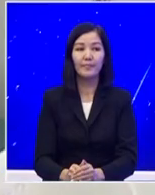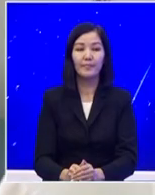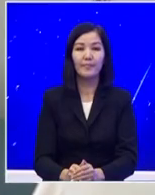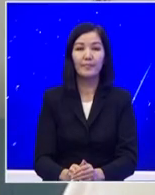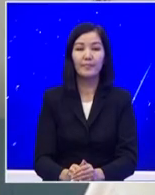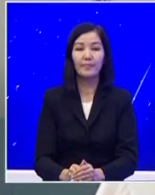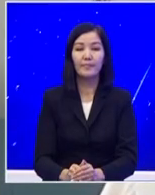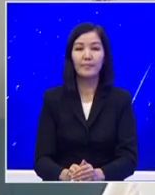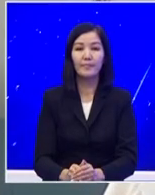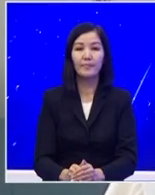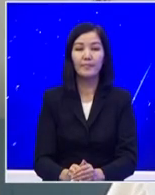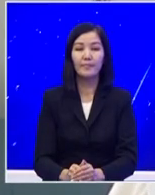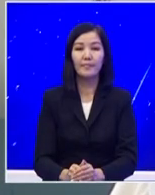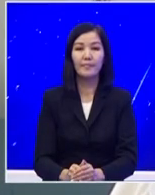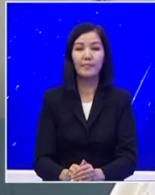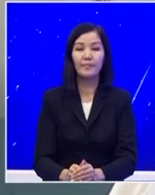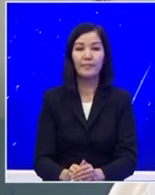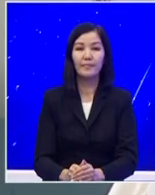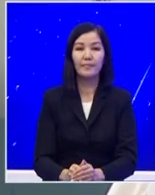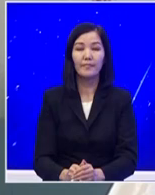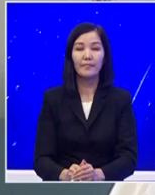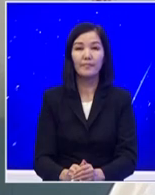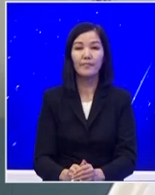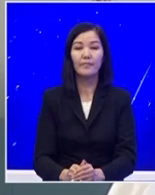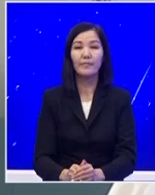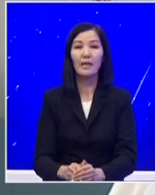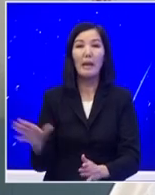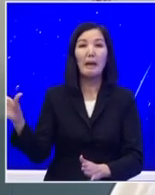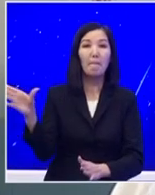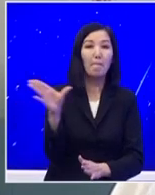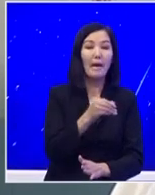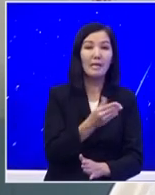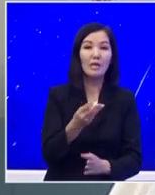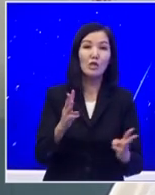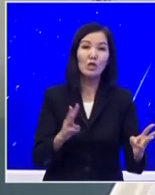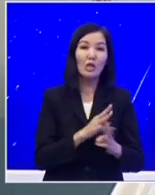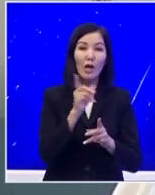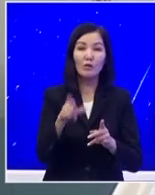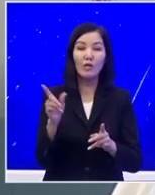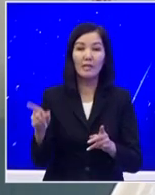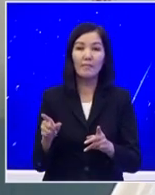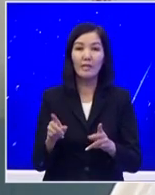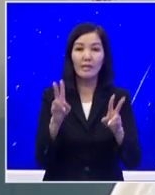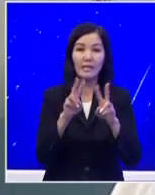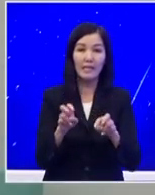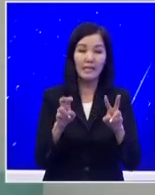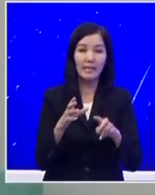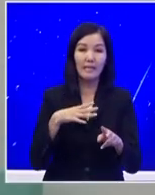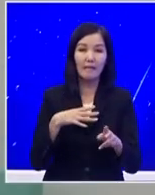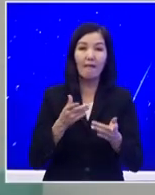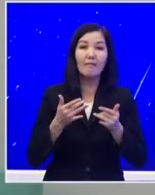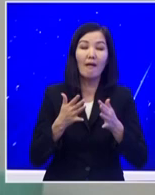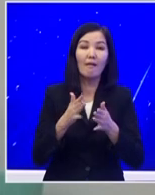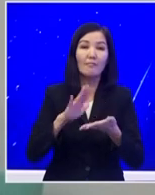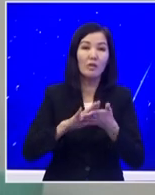Всех кандидатов мы проверили на соответствие предъявленных. Барлық кандидаттарды біз сайлау заңы аясында тексеріп шықтық, түгелі талап